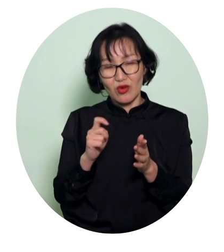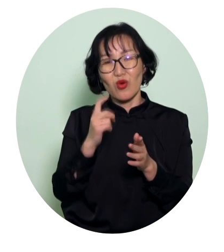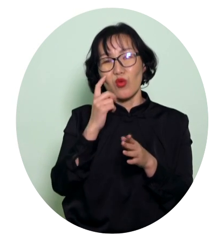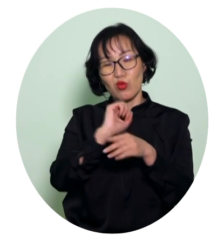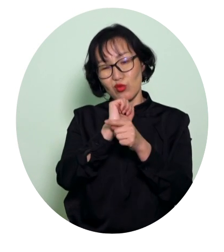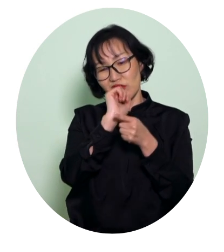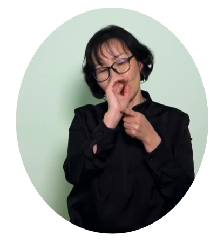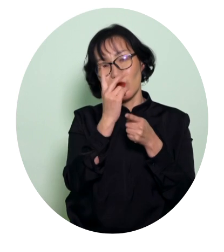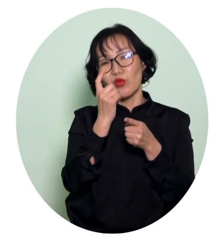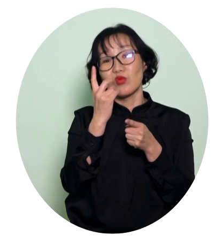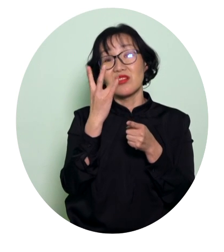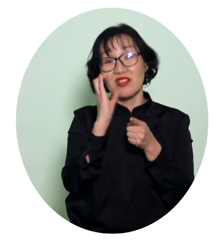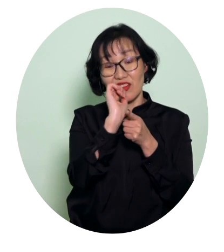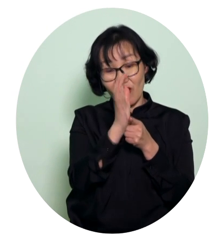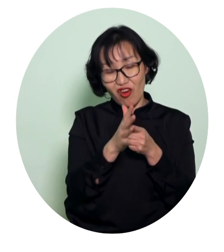Хүнсний ногоо нөөцлөх.